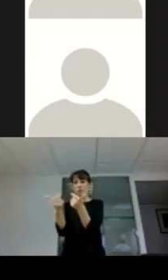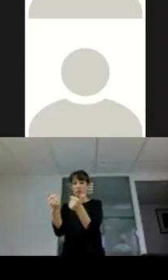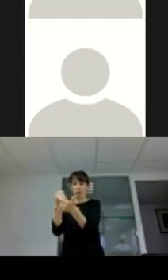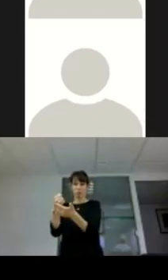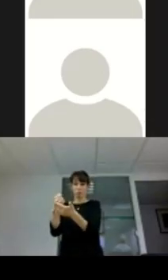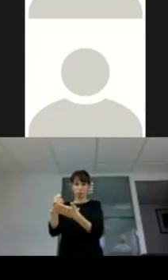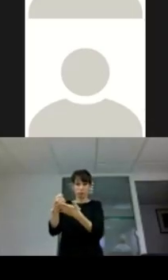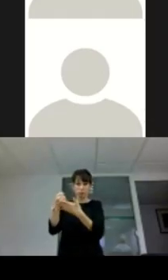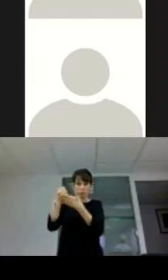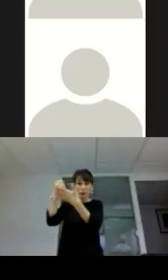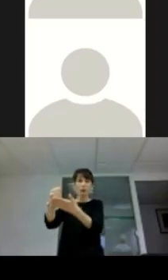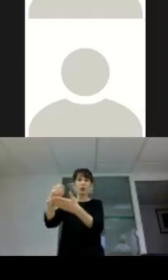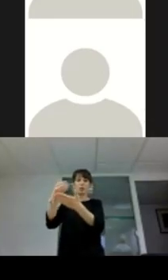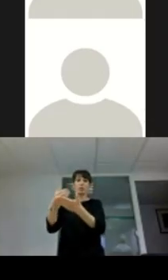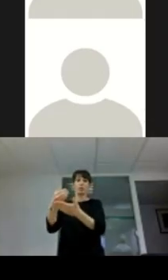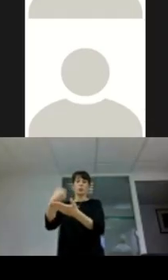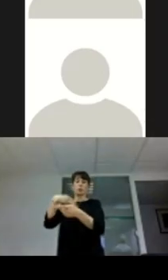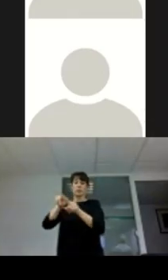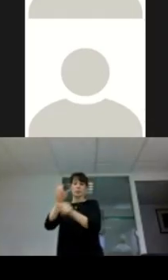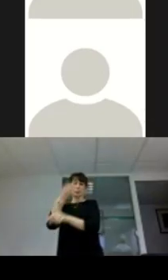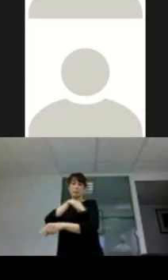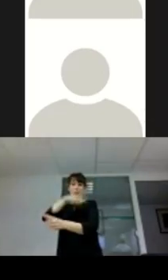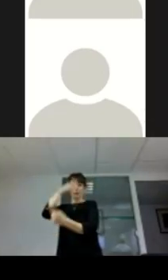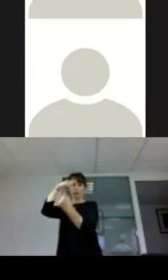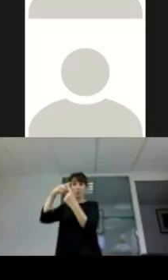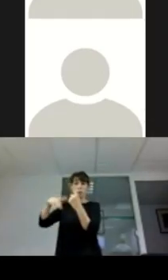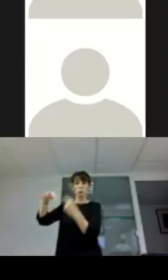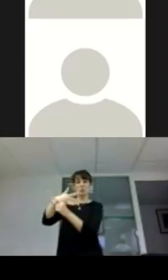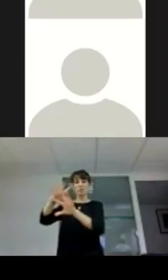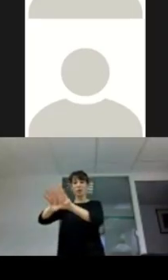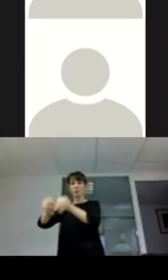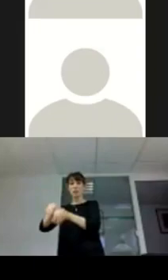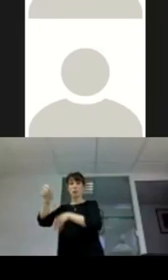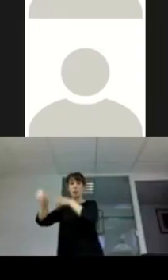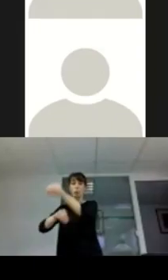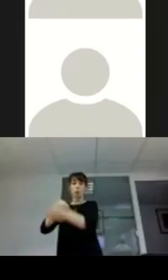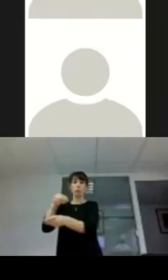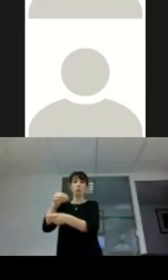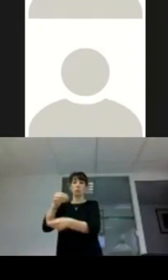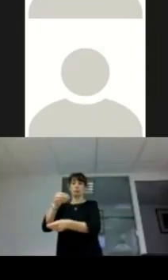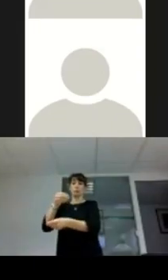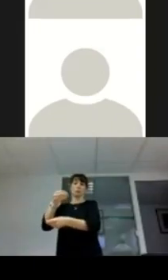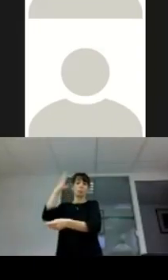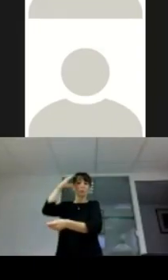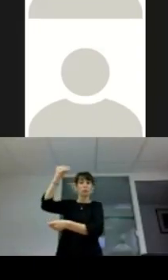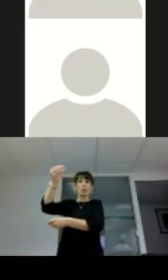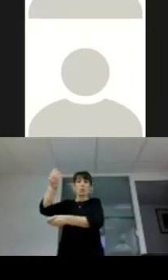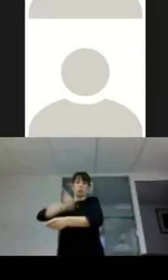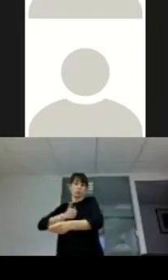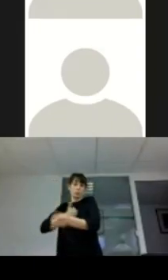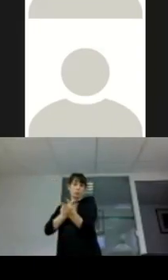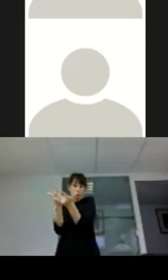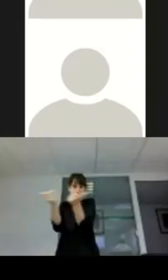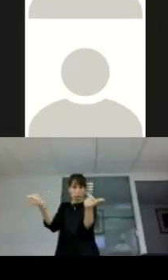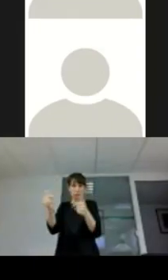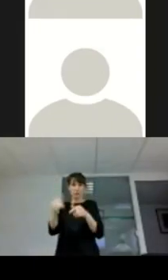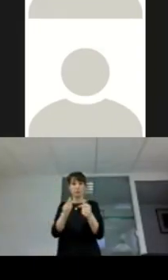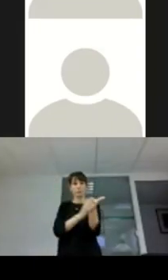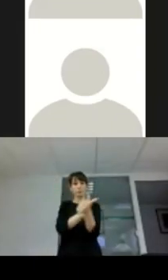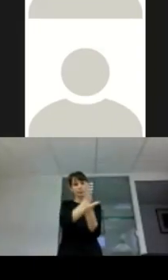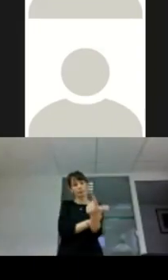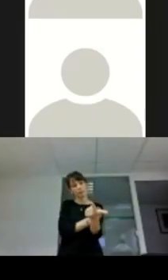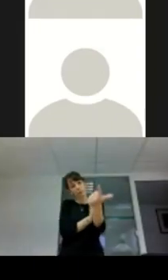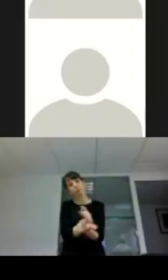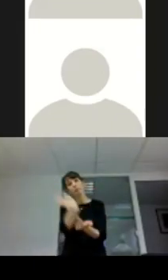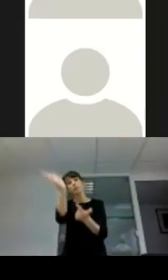la prise en charge de l'alimentation, de la nutrition et enfin une prise en charge sociale, qu'elle soit familiale ou